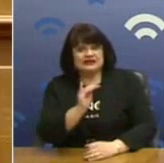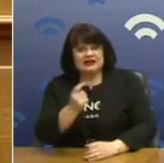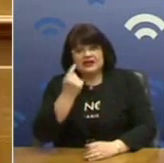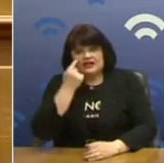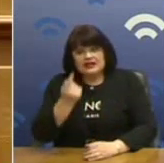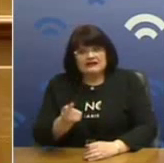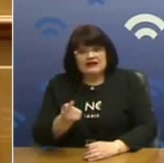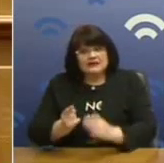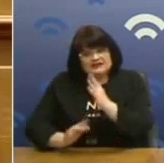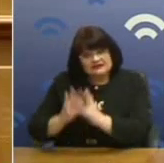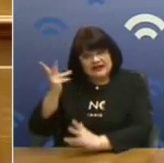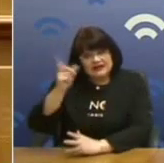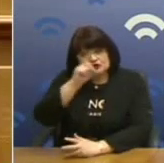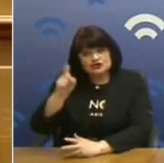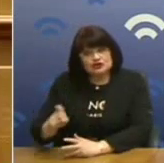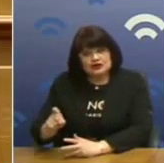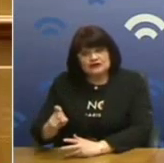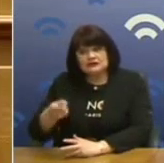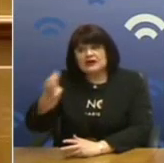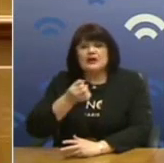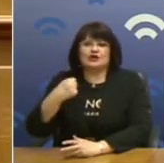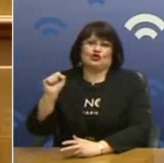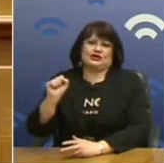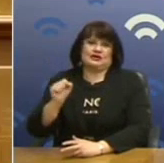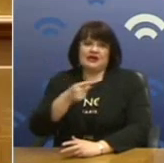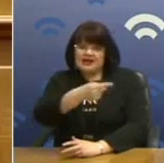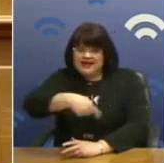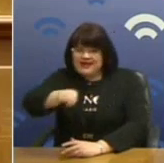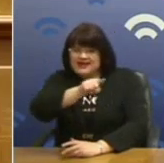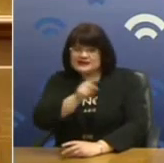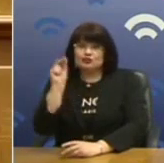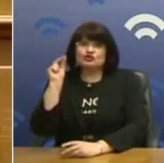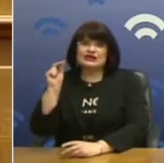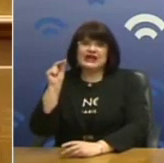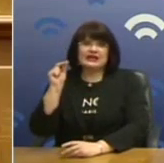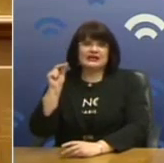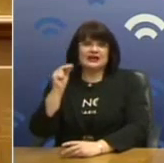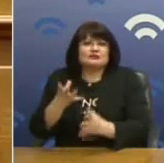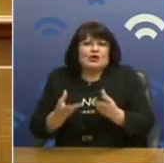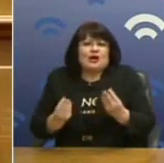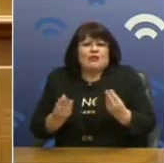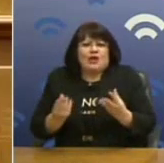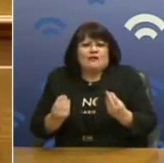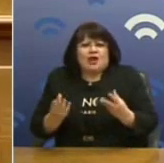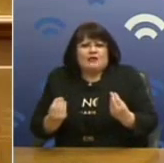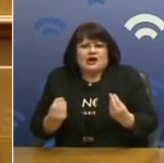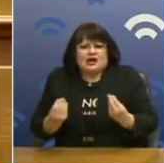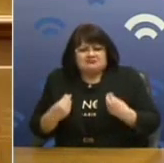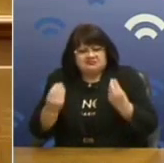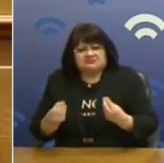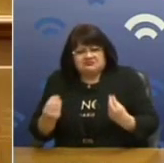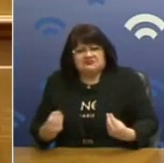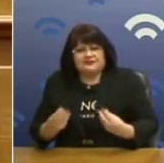βελτίωση στη ζωή μας». Εσείς υποσχεθήκατε όχι απλά βελτίωση, αλλά ραγδαία